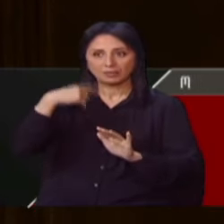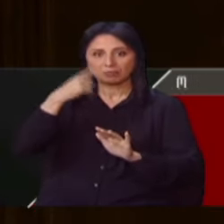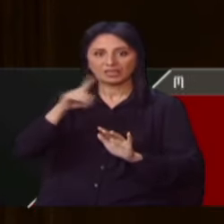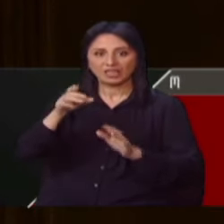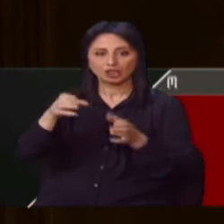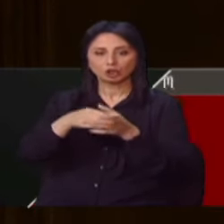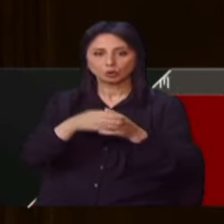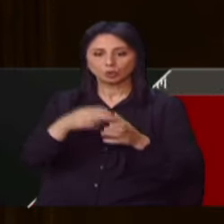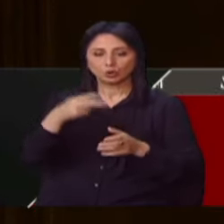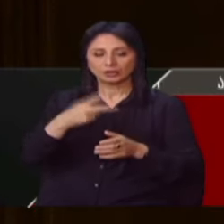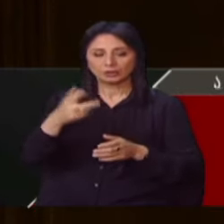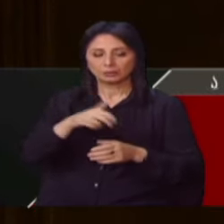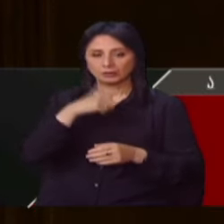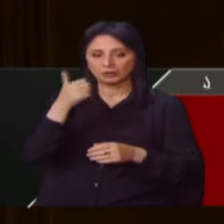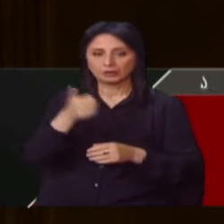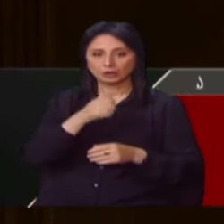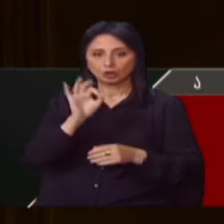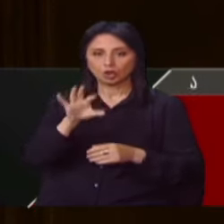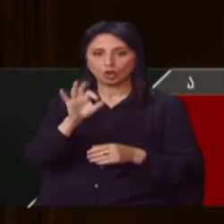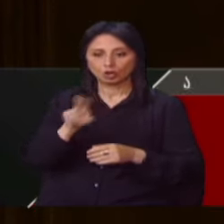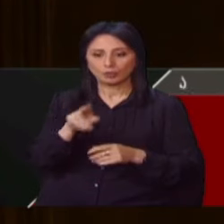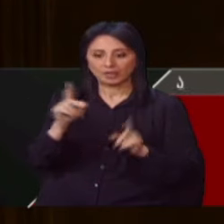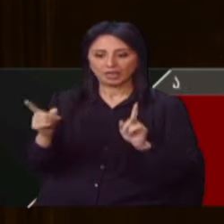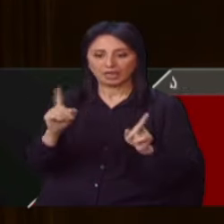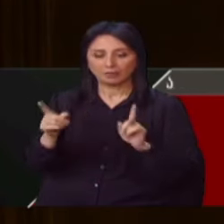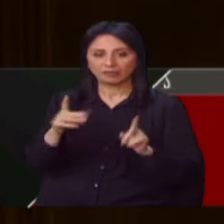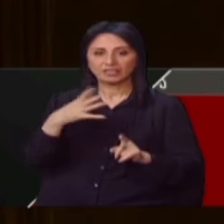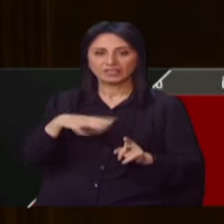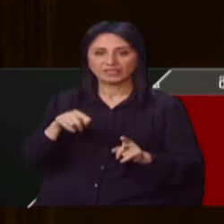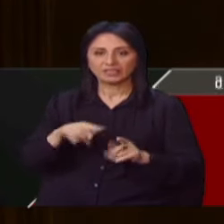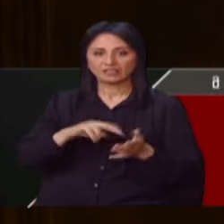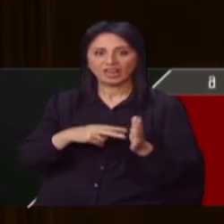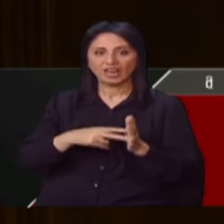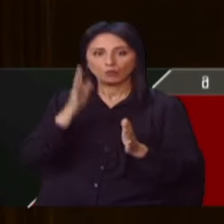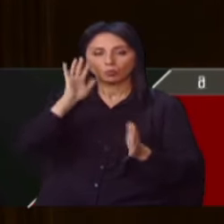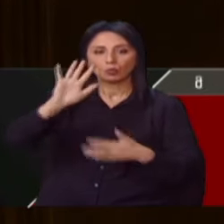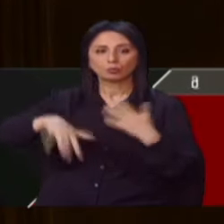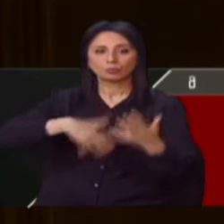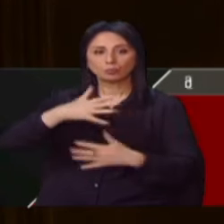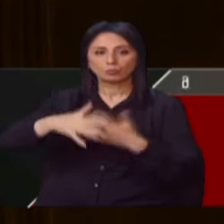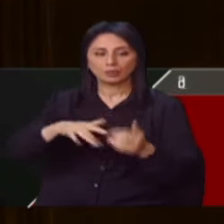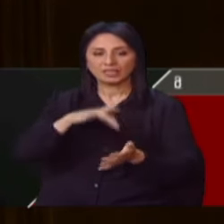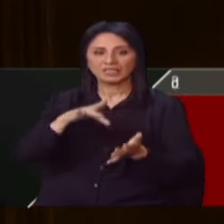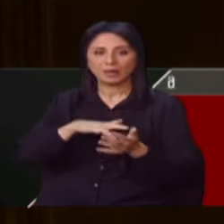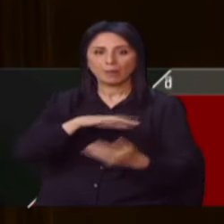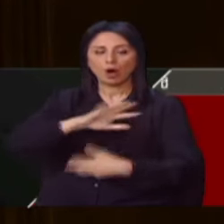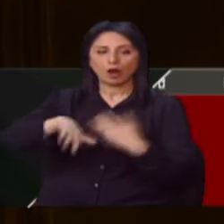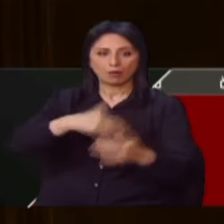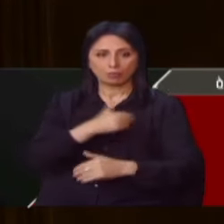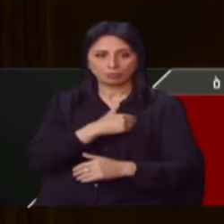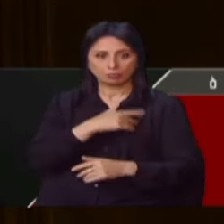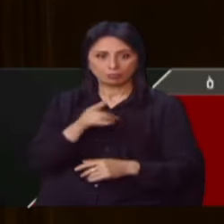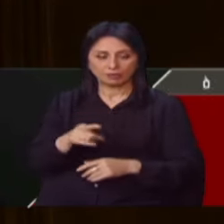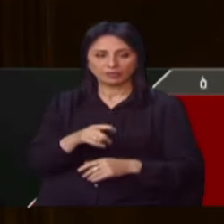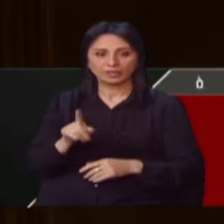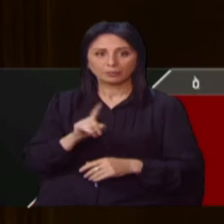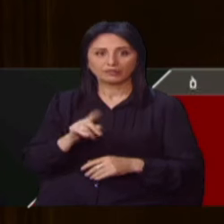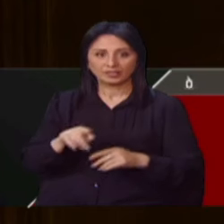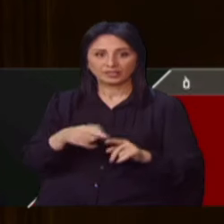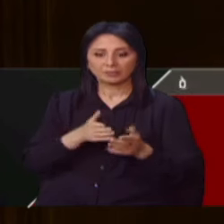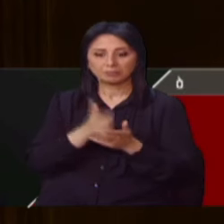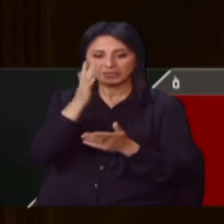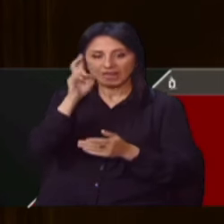გარკვეული ჯგუფი 2023 წლის ოქტომბერ-დეკემბერში საქართველოში გეგმავდა დესტაბილიზაციისა და სამოქალაქო არეულობის მოწყობას, რომლის საბოლოო